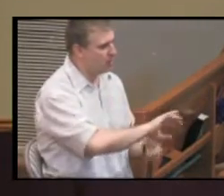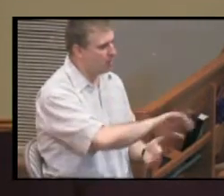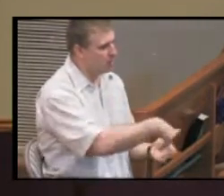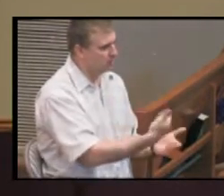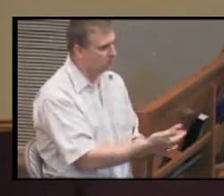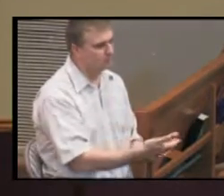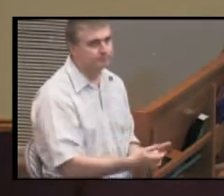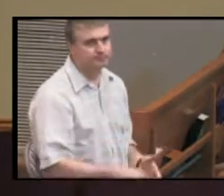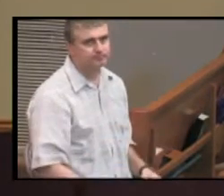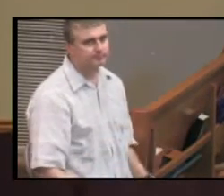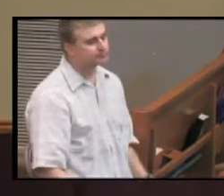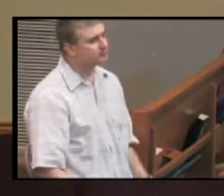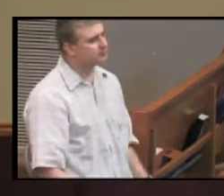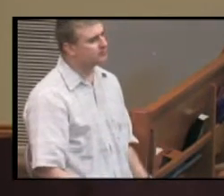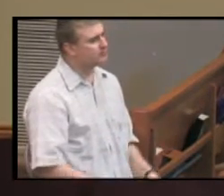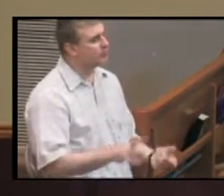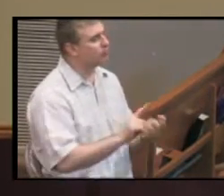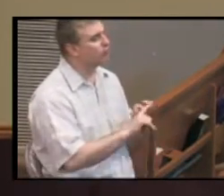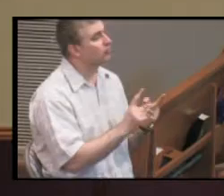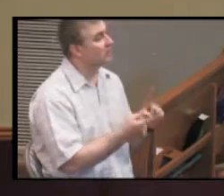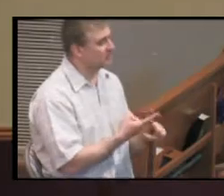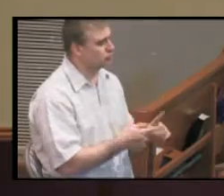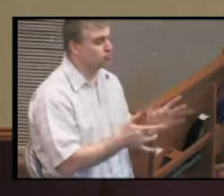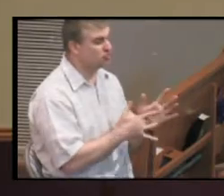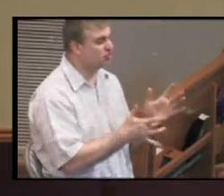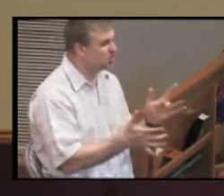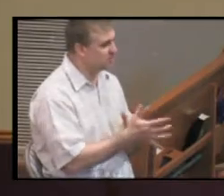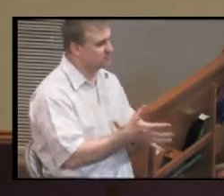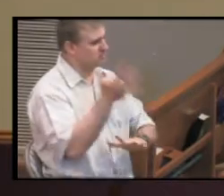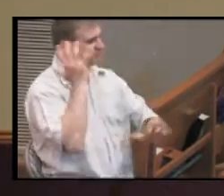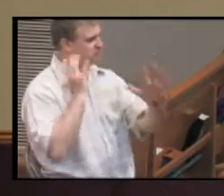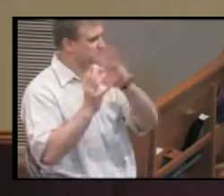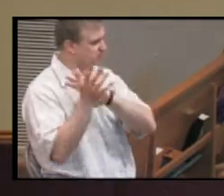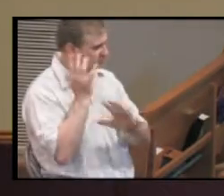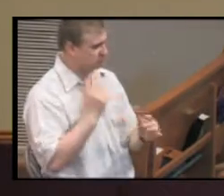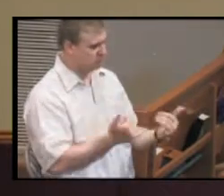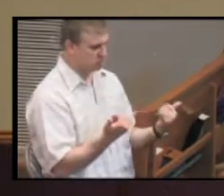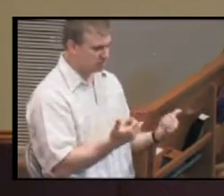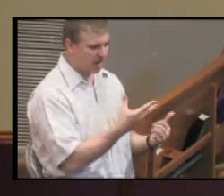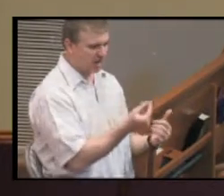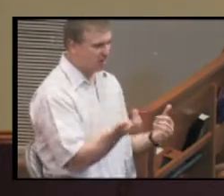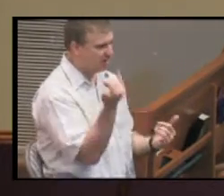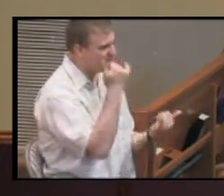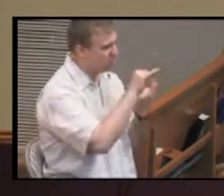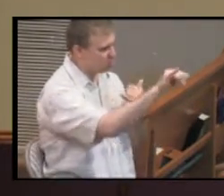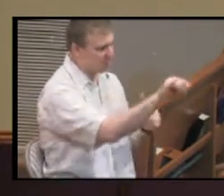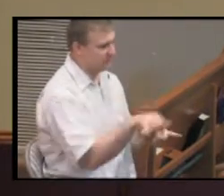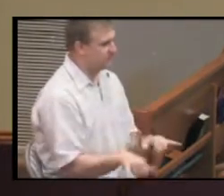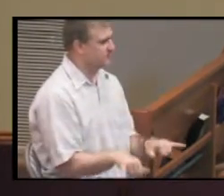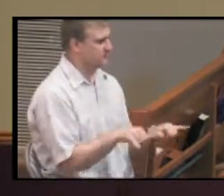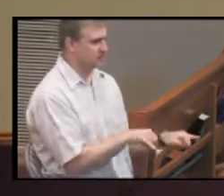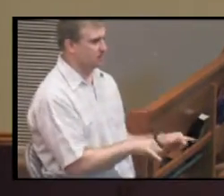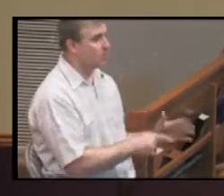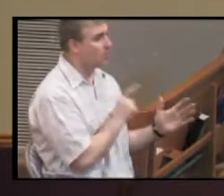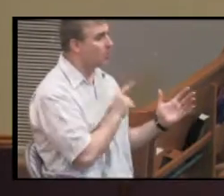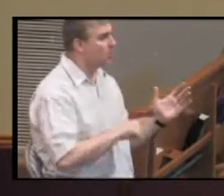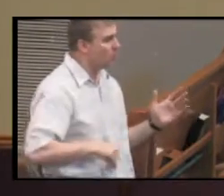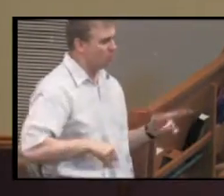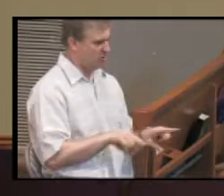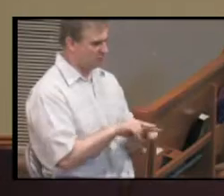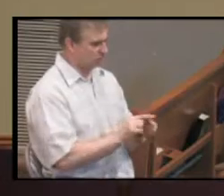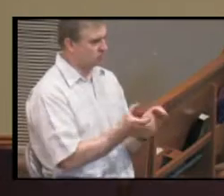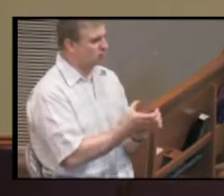Дорогие друзья, Иисус Христос вчера, сегодня, во веки тот же. Господь также сотворил чудо в моей